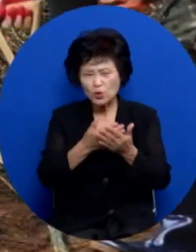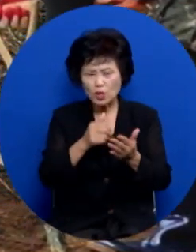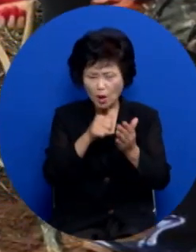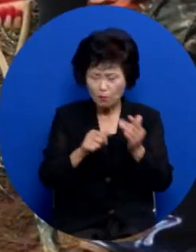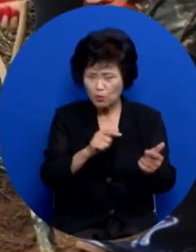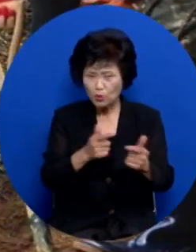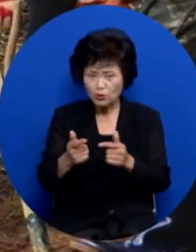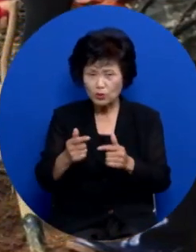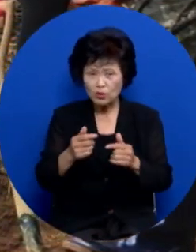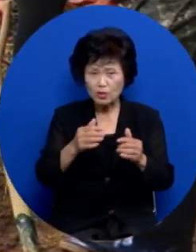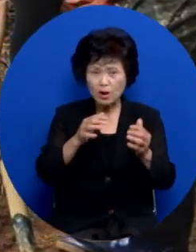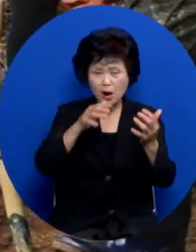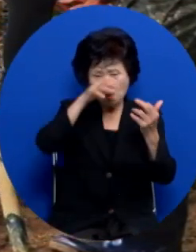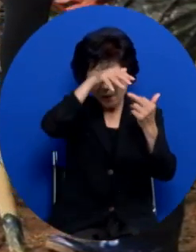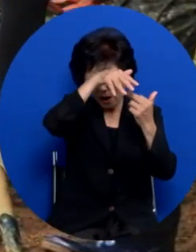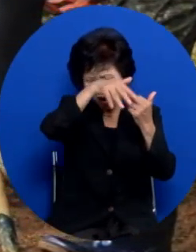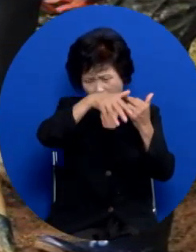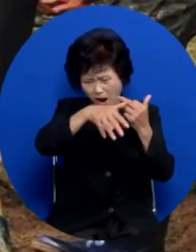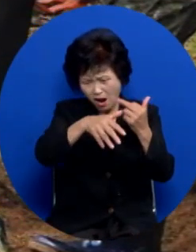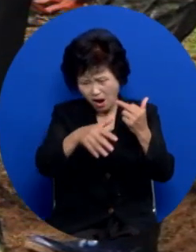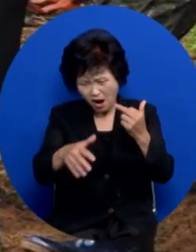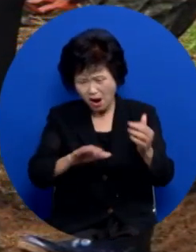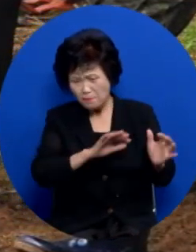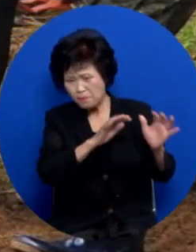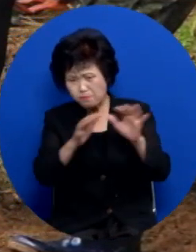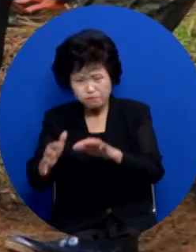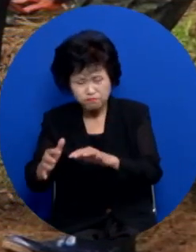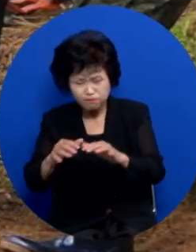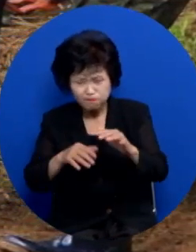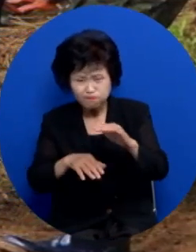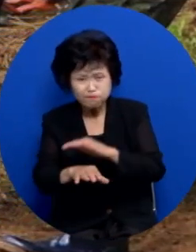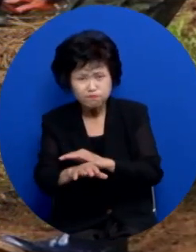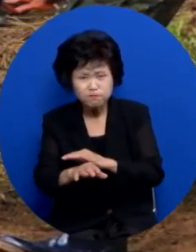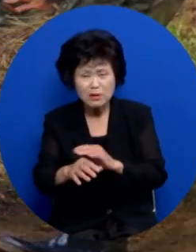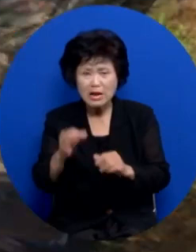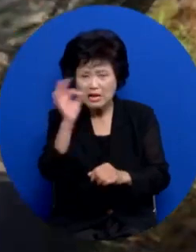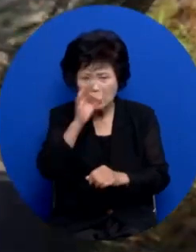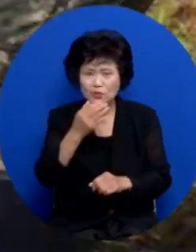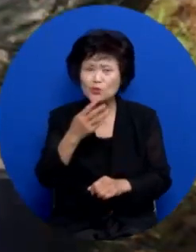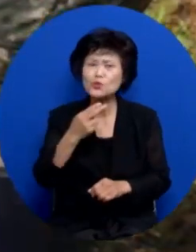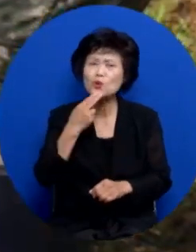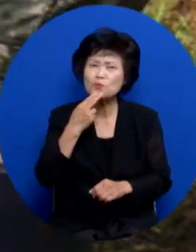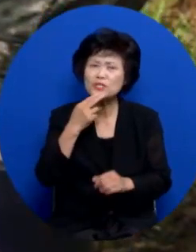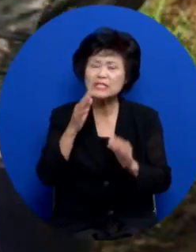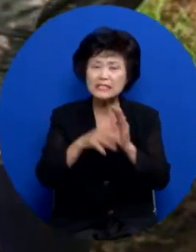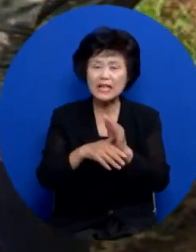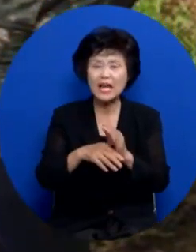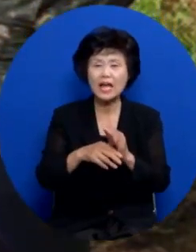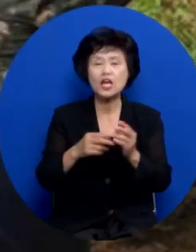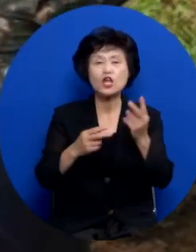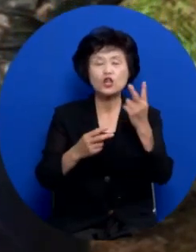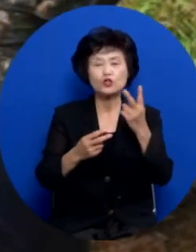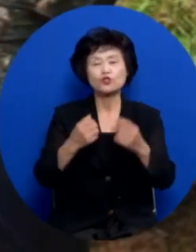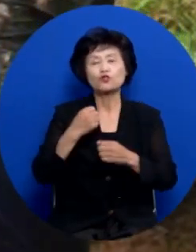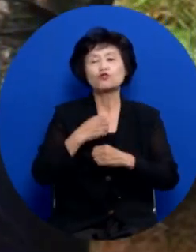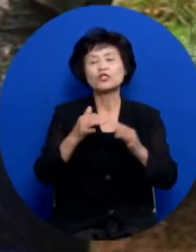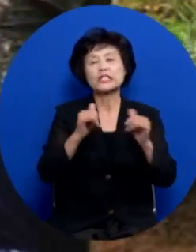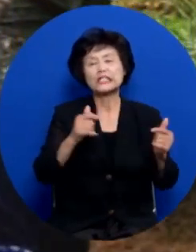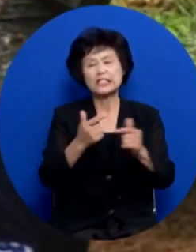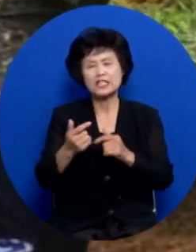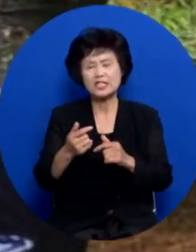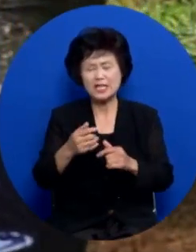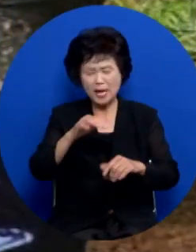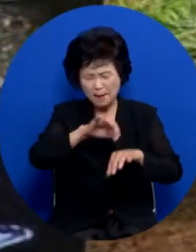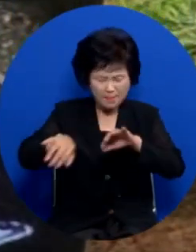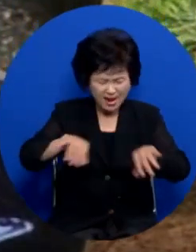도저히 찾을 수가 없는 겁니다 매몰돼서 그런 안타까운 마음을 두 장병이 귀중품을 찾아다가 그 주민들에게